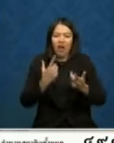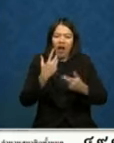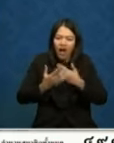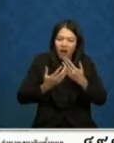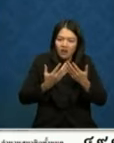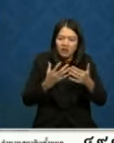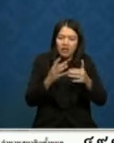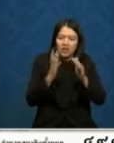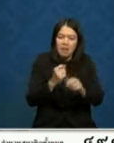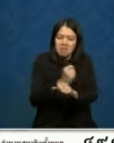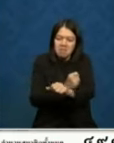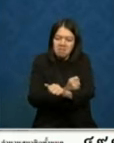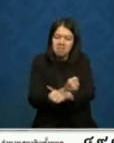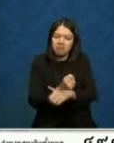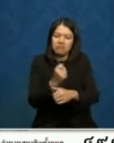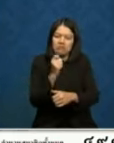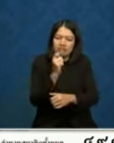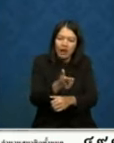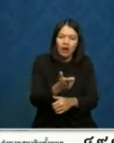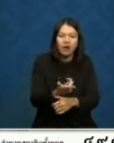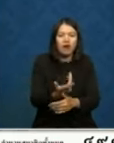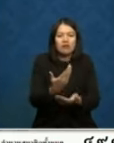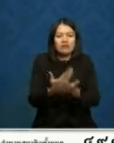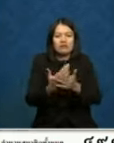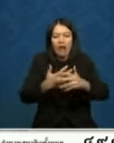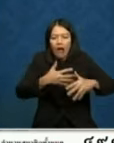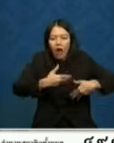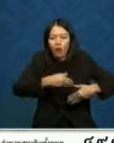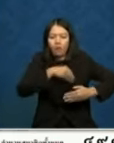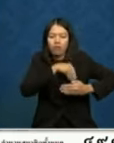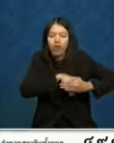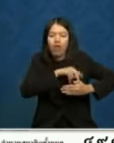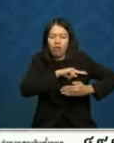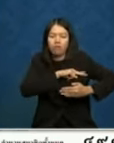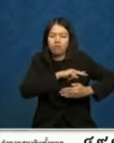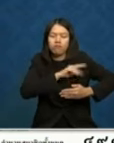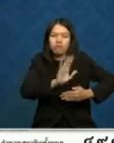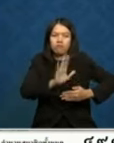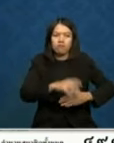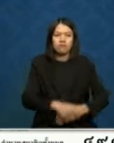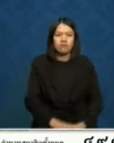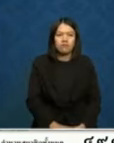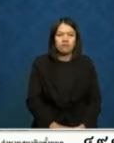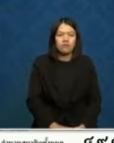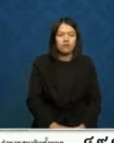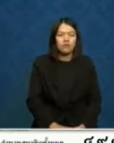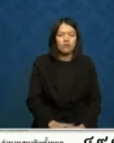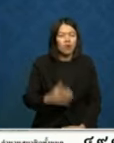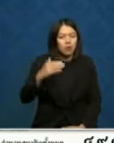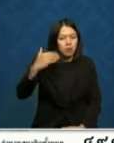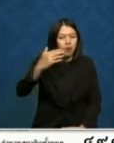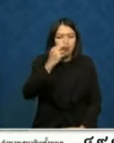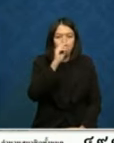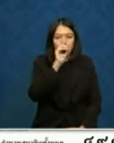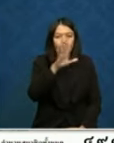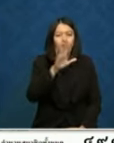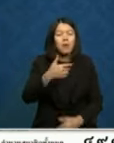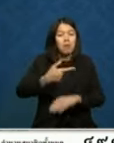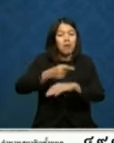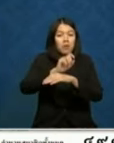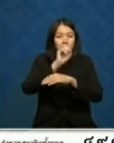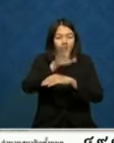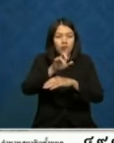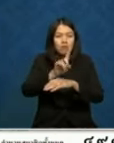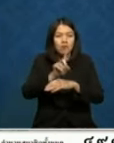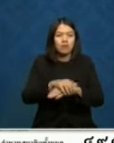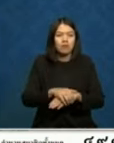ามนุษย์และทำเป็นตีโพตีพายและหารายได้เข้าสู่กระเป๋าตัวเองเพราะว่าท้ายที่สุดผมบอกกับพี่ท่านประธานตรงนี้เ